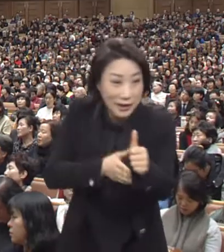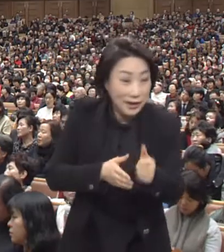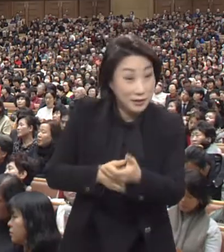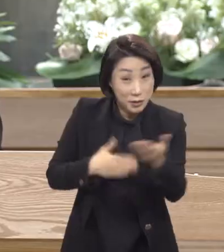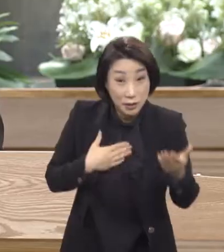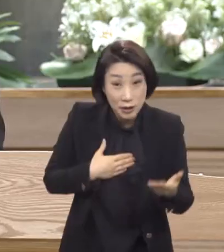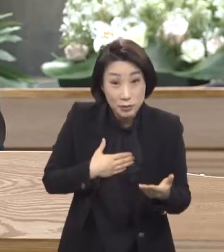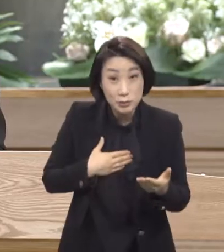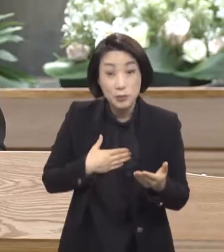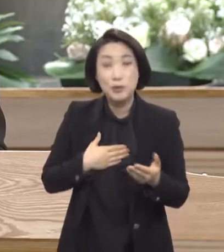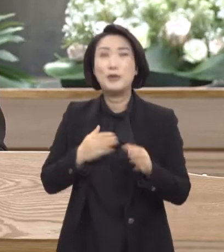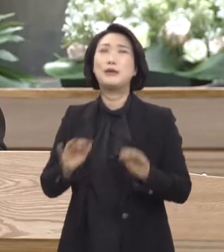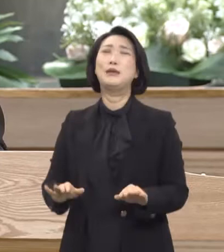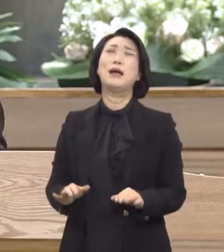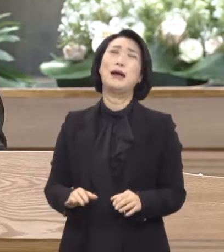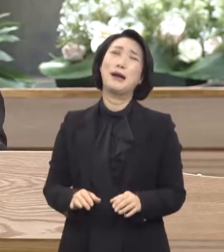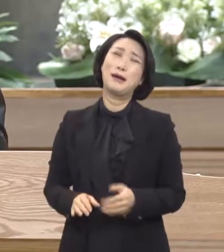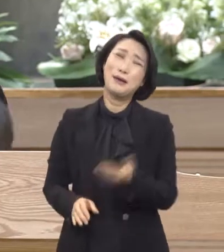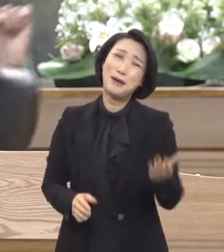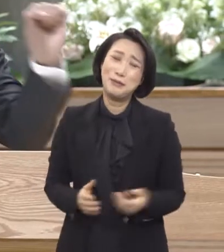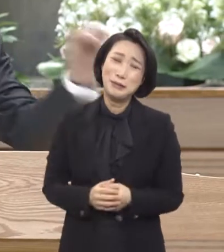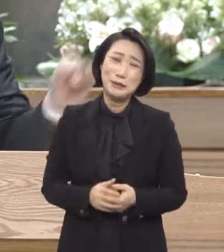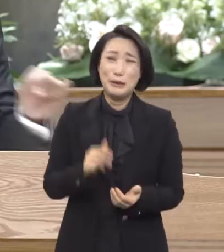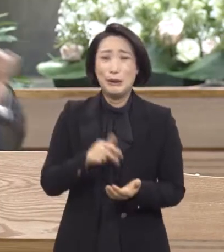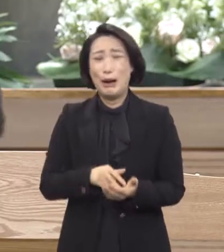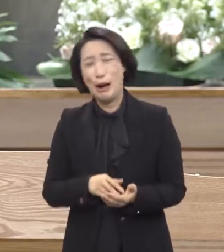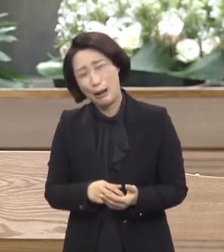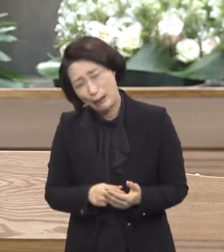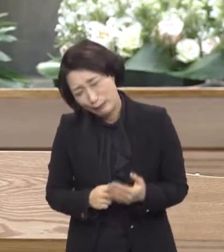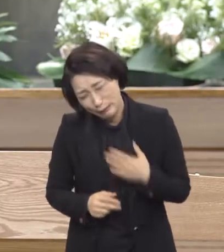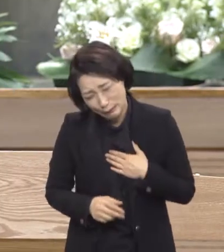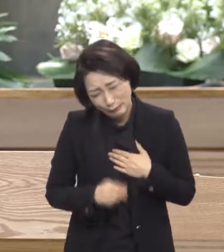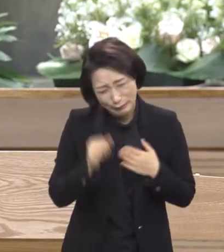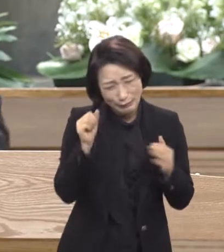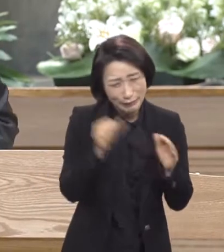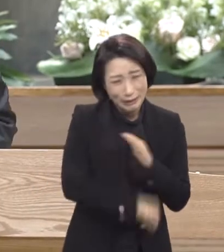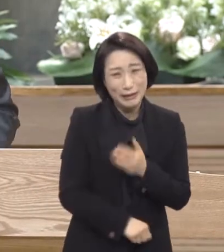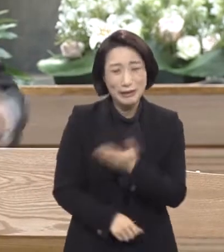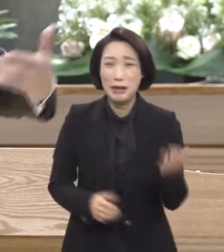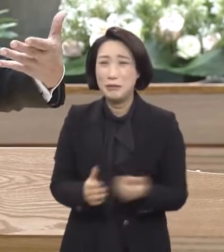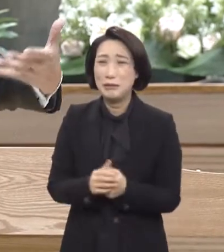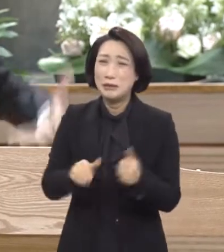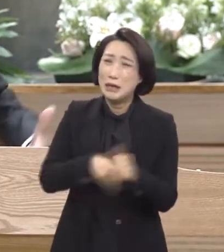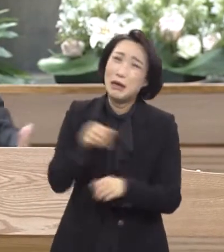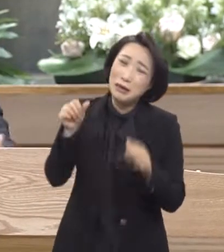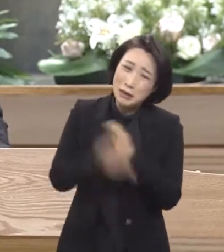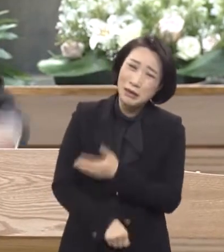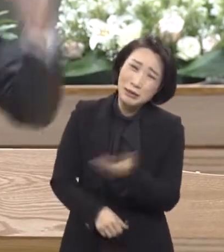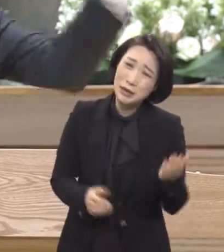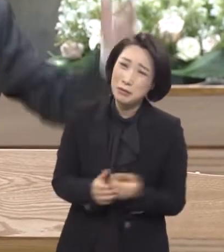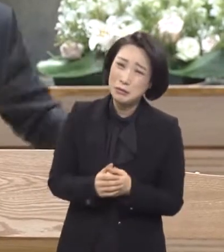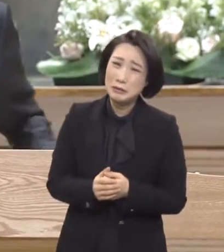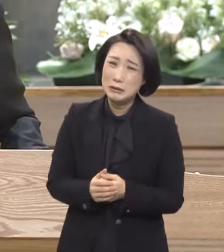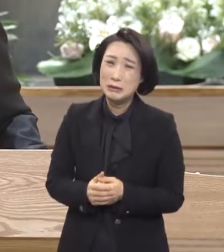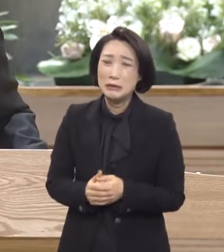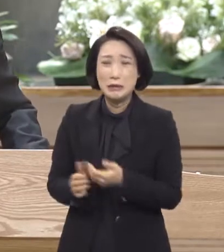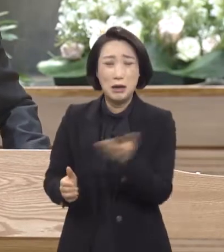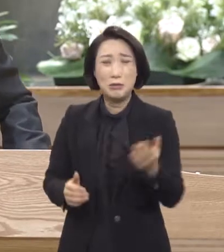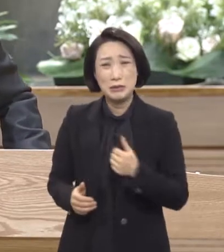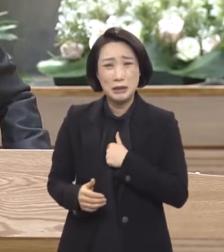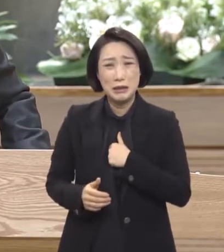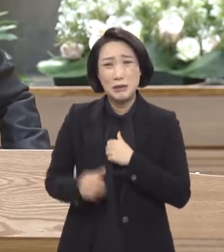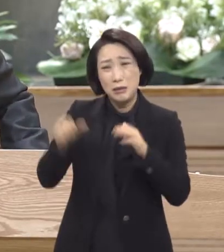근데 왜 그렇게 현실에 무너지고 상황에 무너지고 우리는 체면에 무너지고 인정에